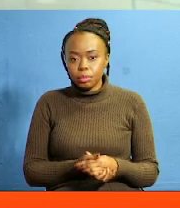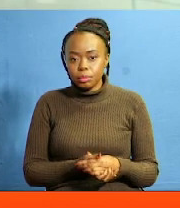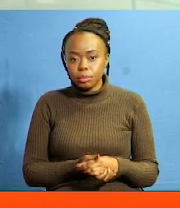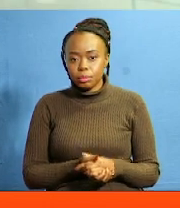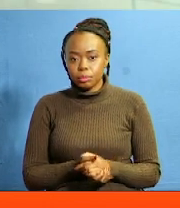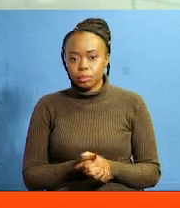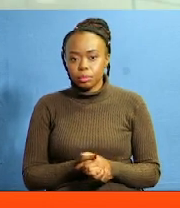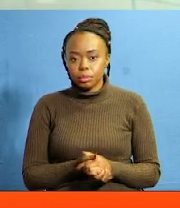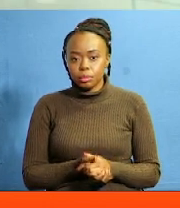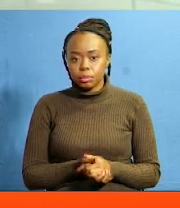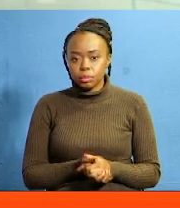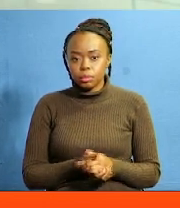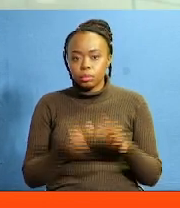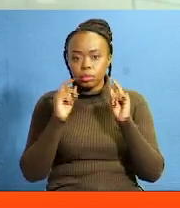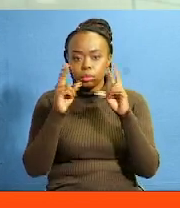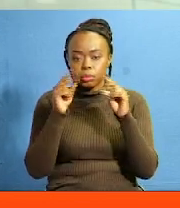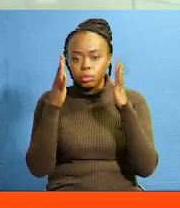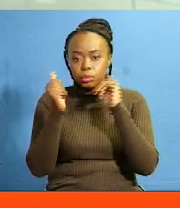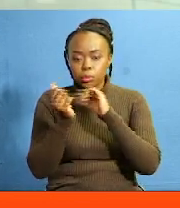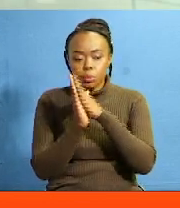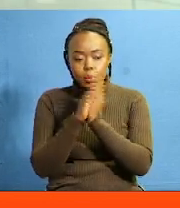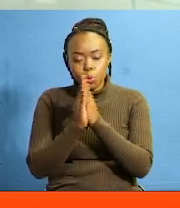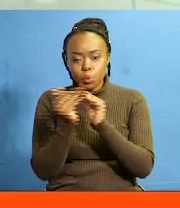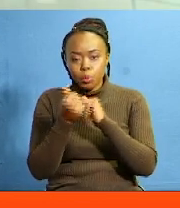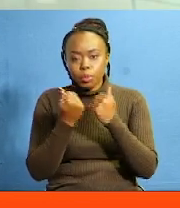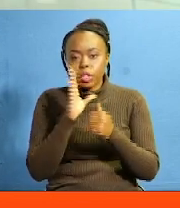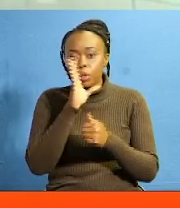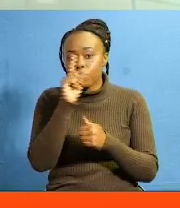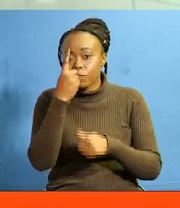Na mpenzi mtazamaji, taarifa hiyo imekamilisha sehemu ya kwanza.